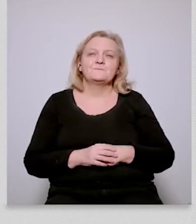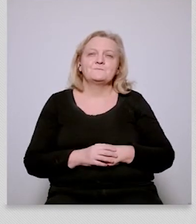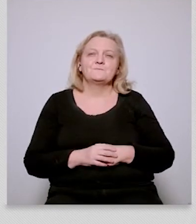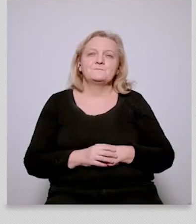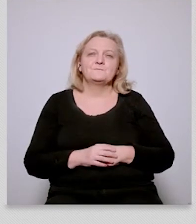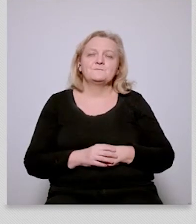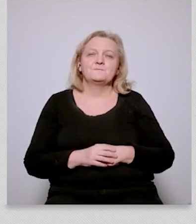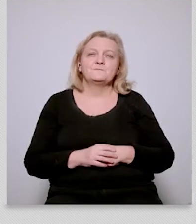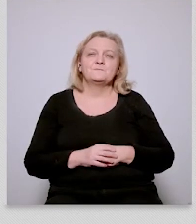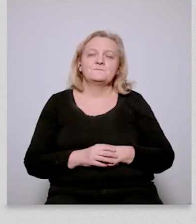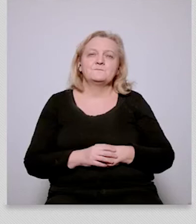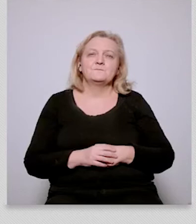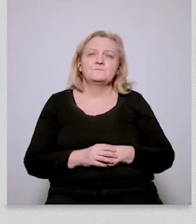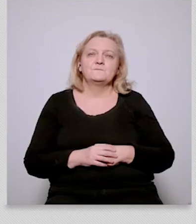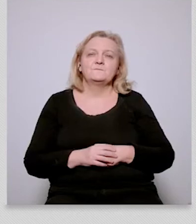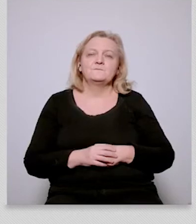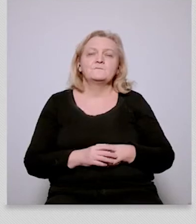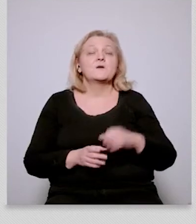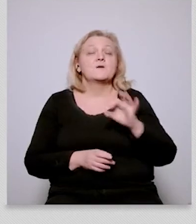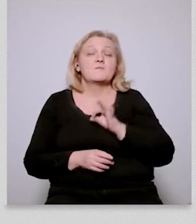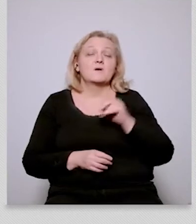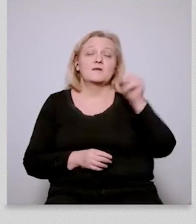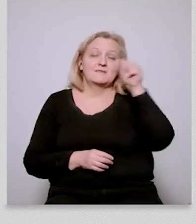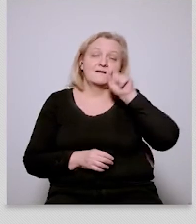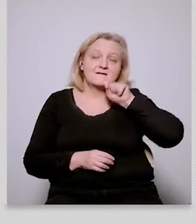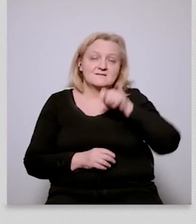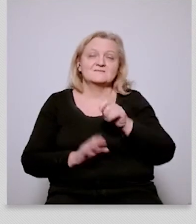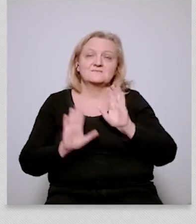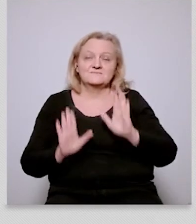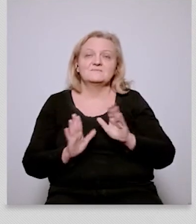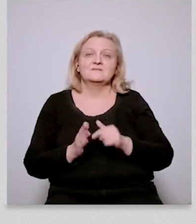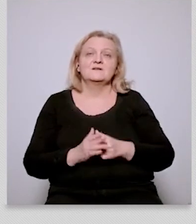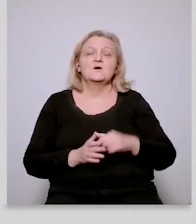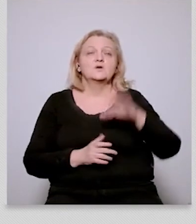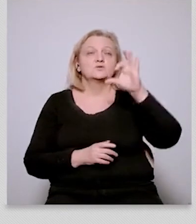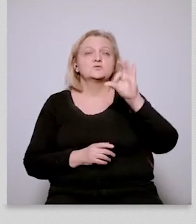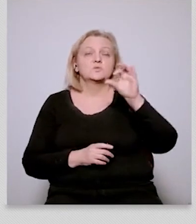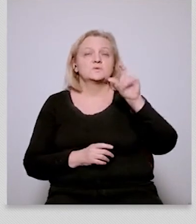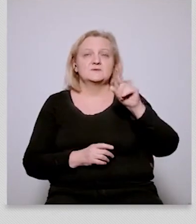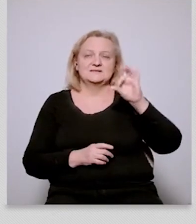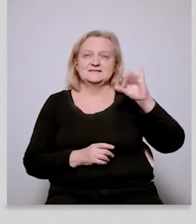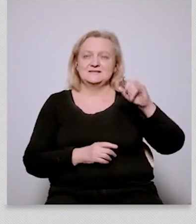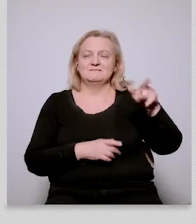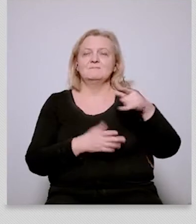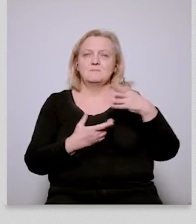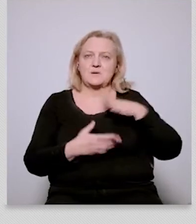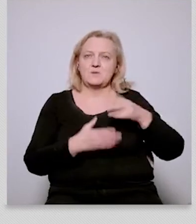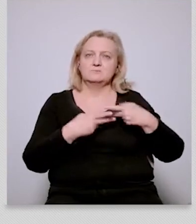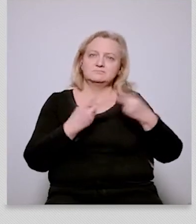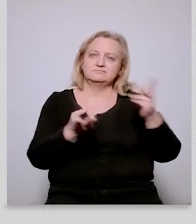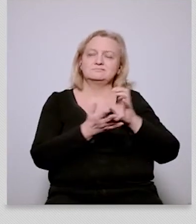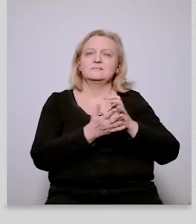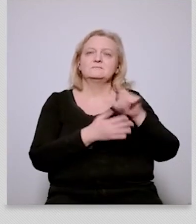mój moja nazwa moje określenie tego i Suzy też opublikowała jako